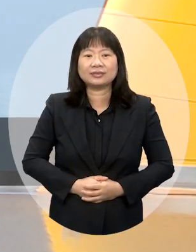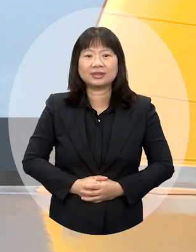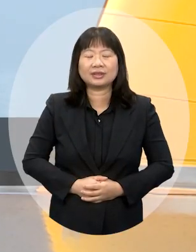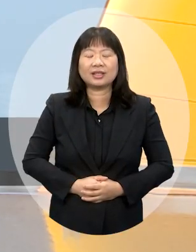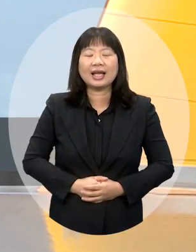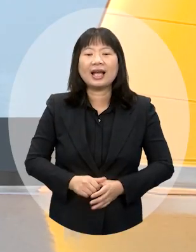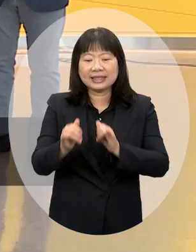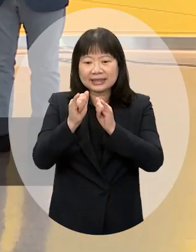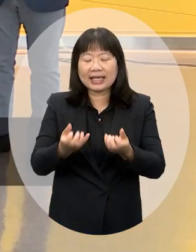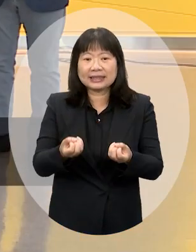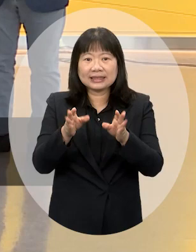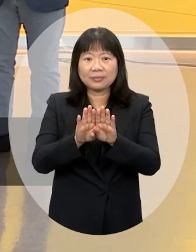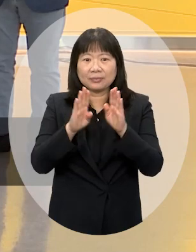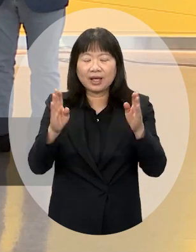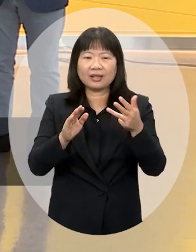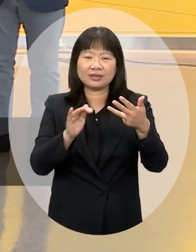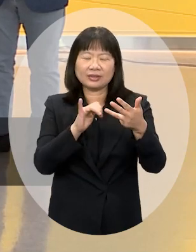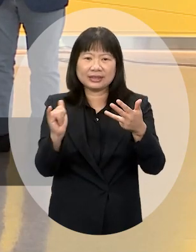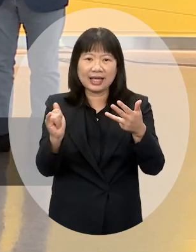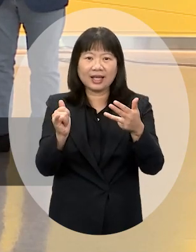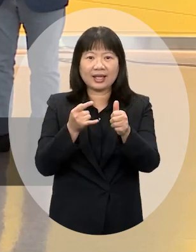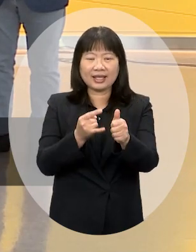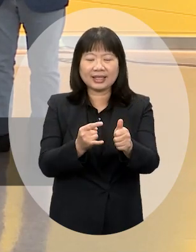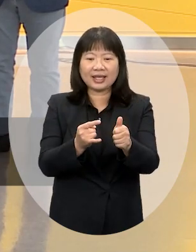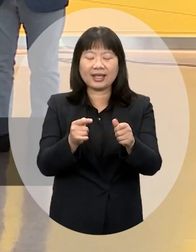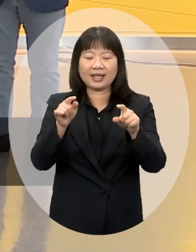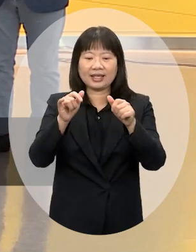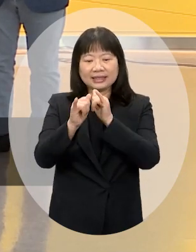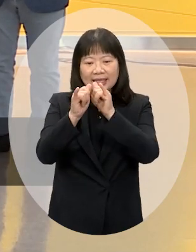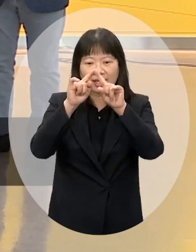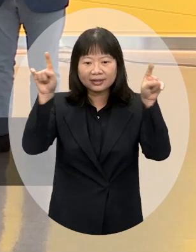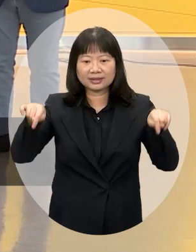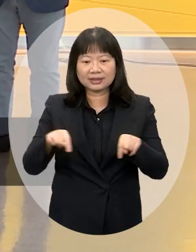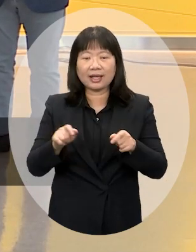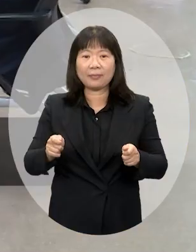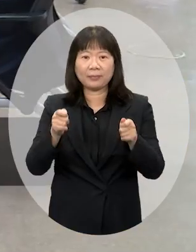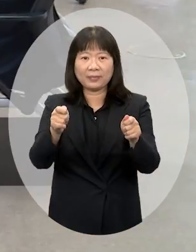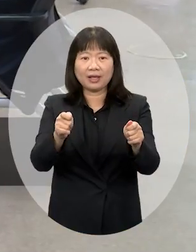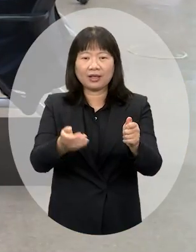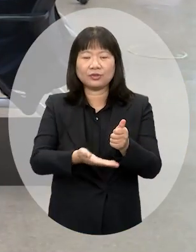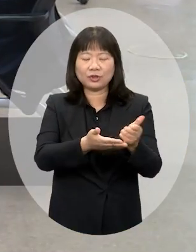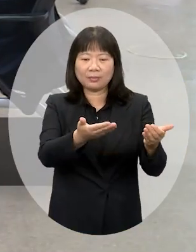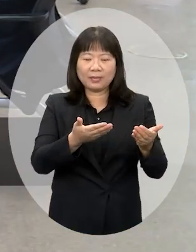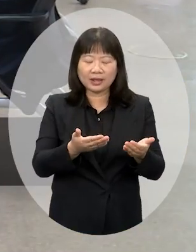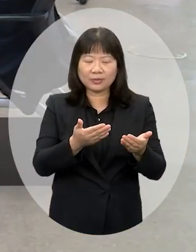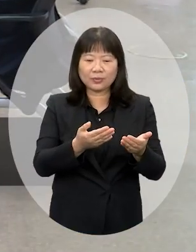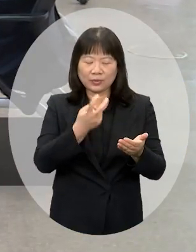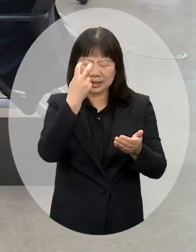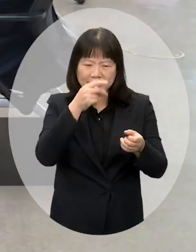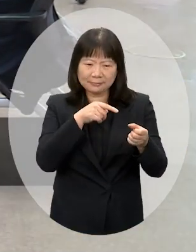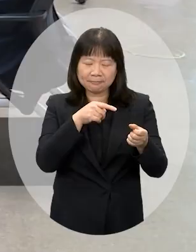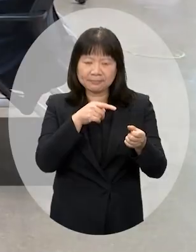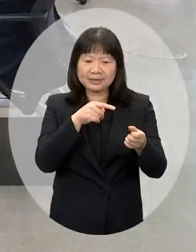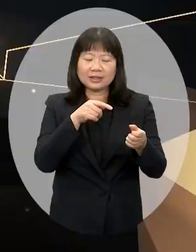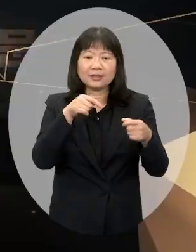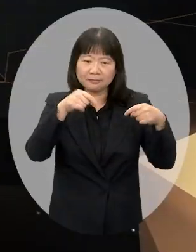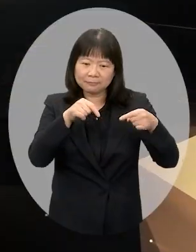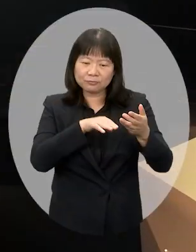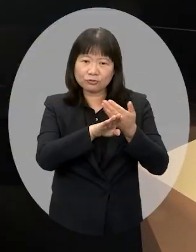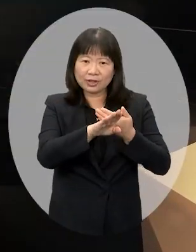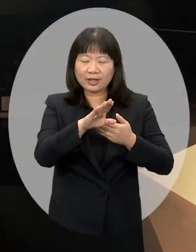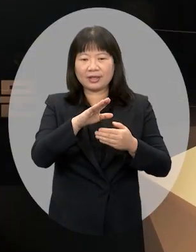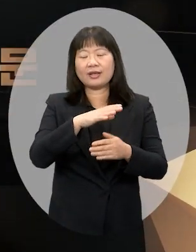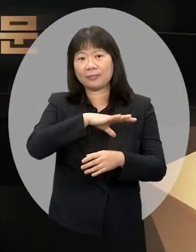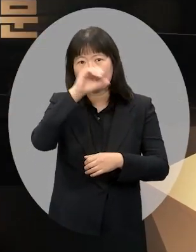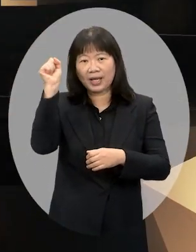시상식이 열렸는데요. 이날 8명의 수상자에게 상장이 수여됐습니다. 추천을 받고 심의를 거쳐 선정된 이들, 총